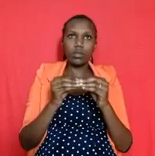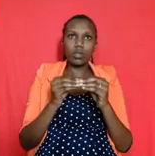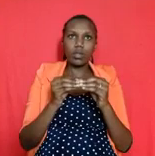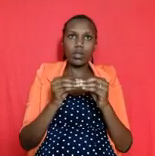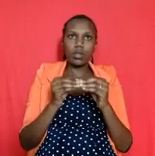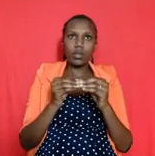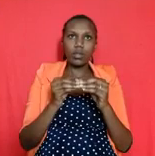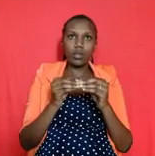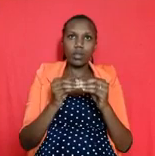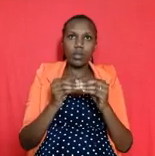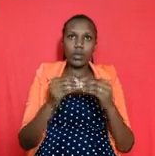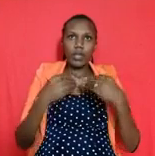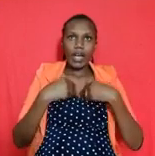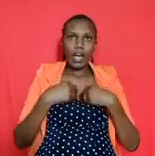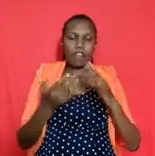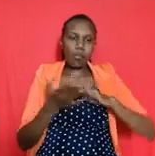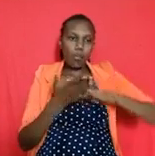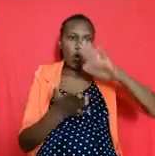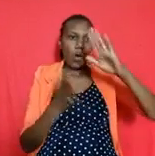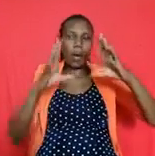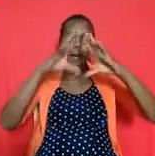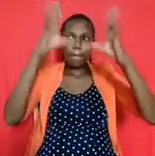mwakoyo budget nene ne